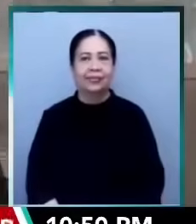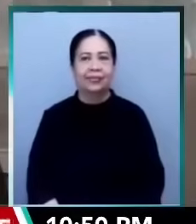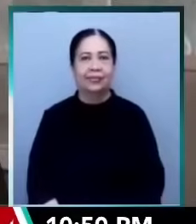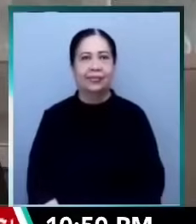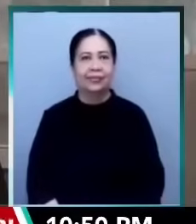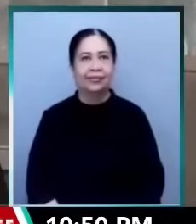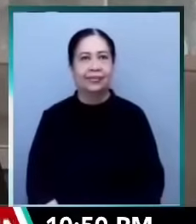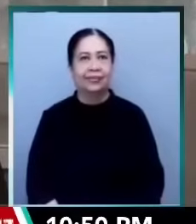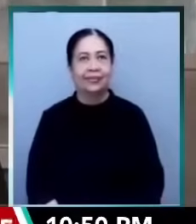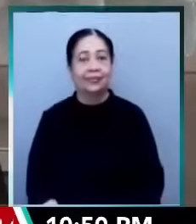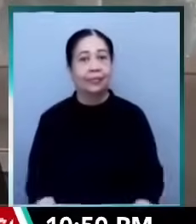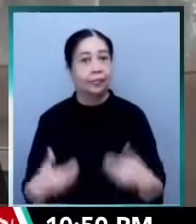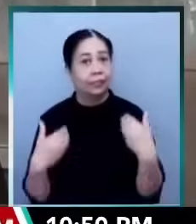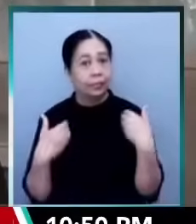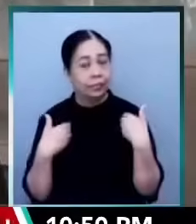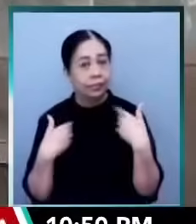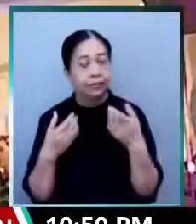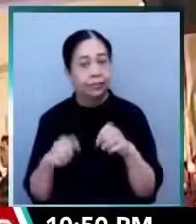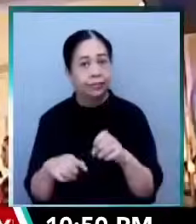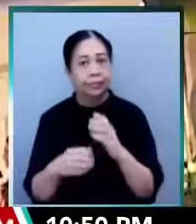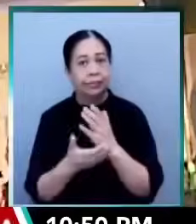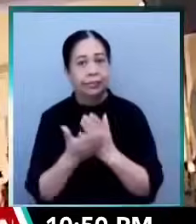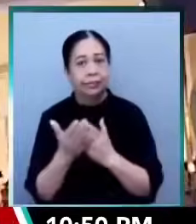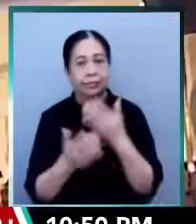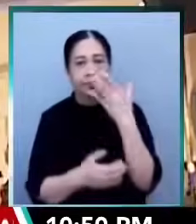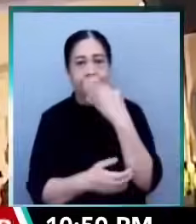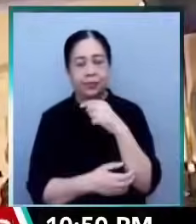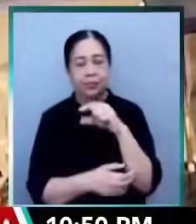Naroon din sa event ang ilang beauty queens.